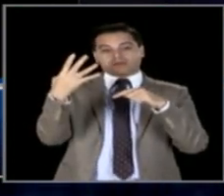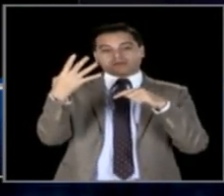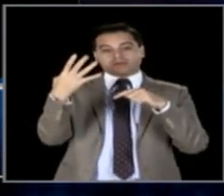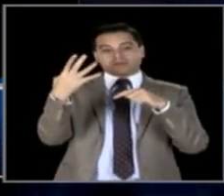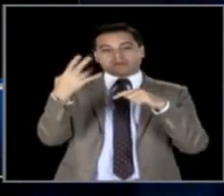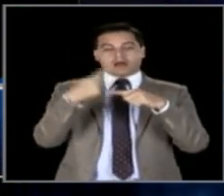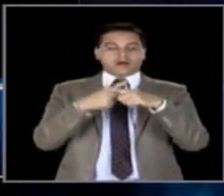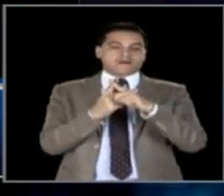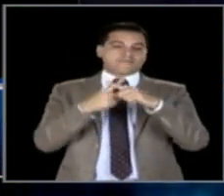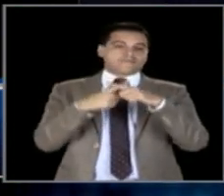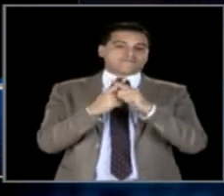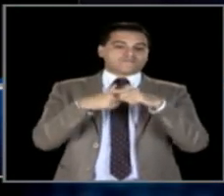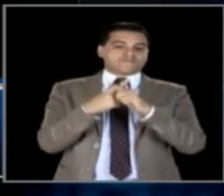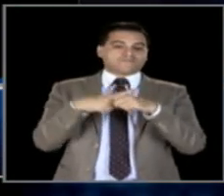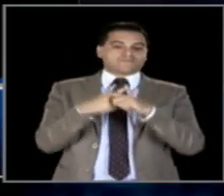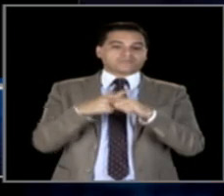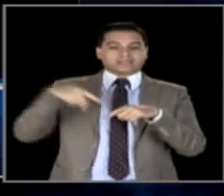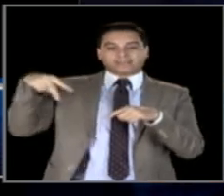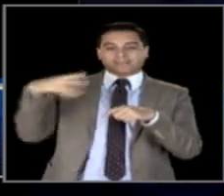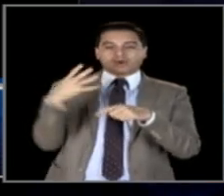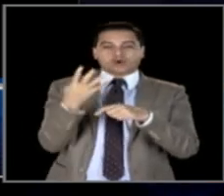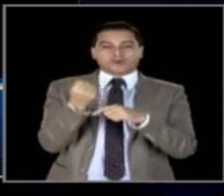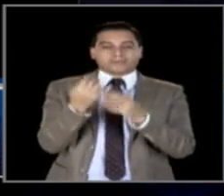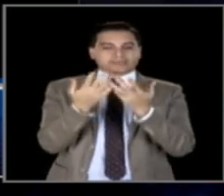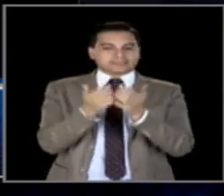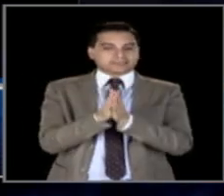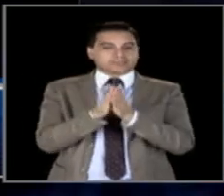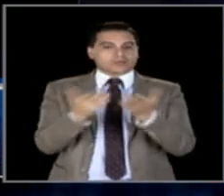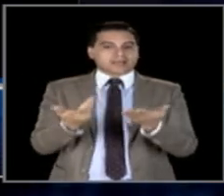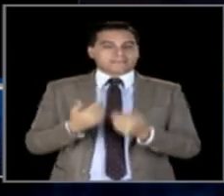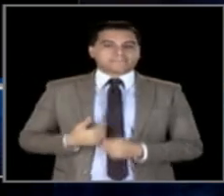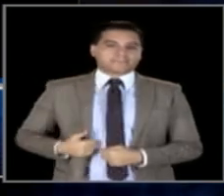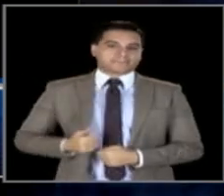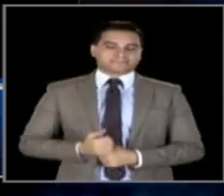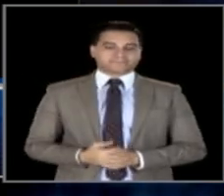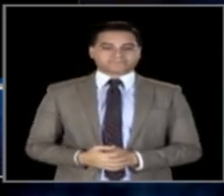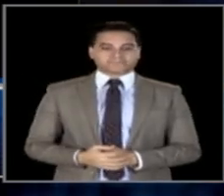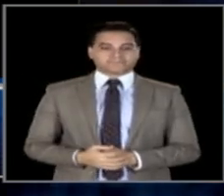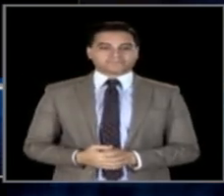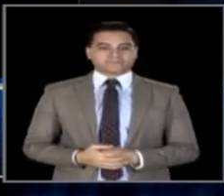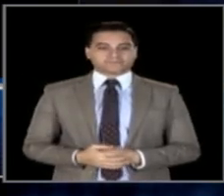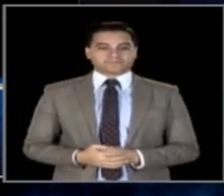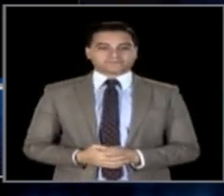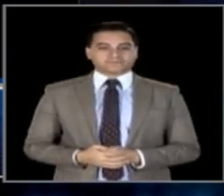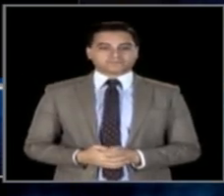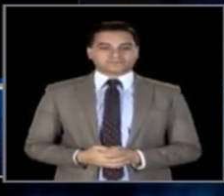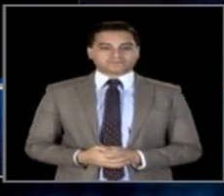على 4 في 48 يساوي كام؟